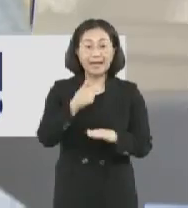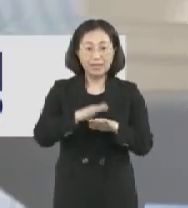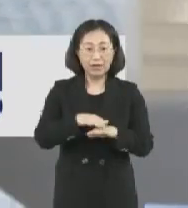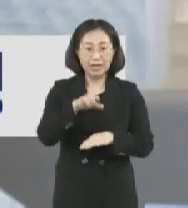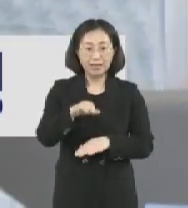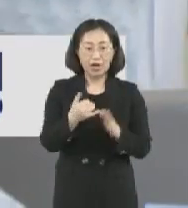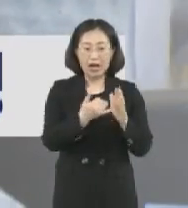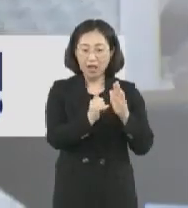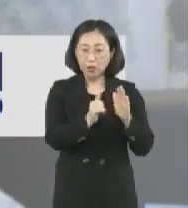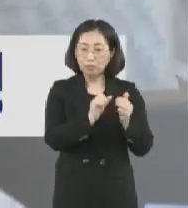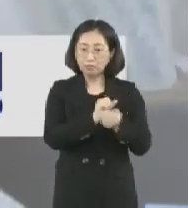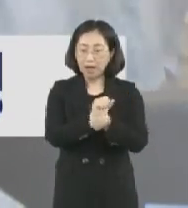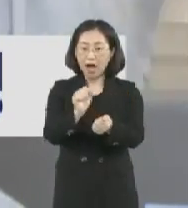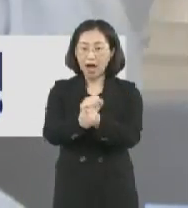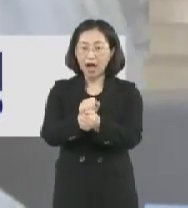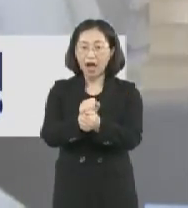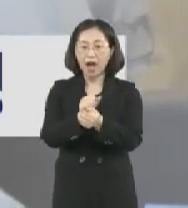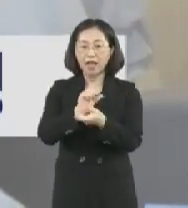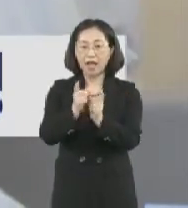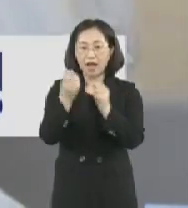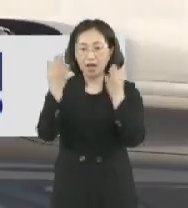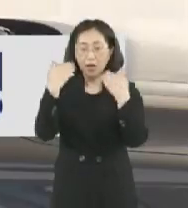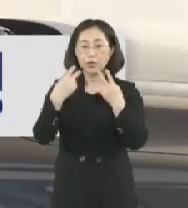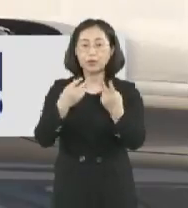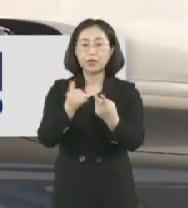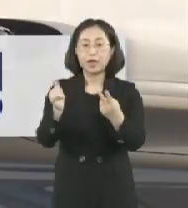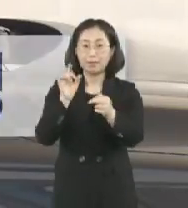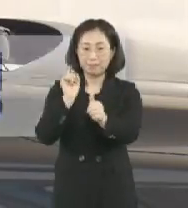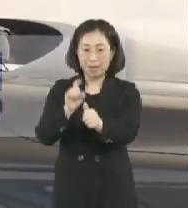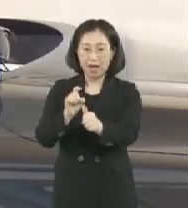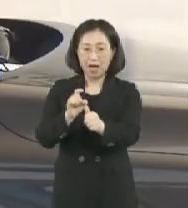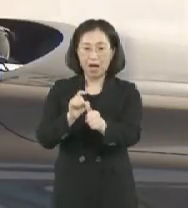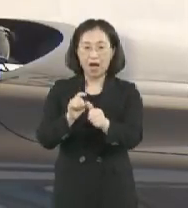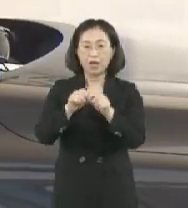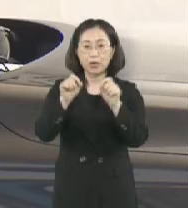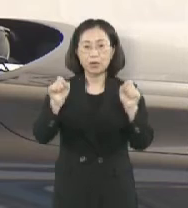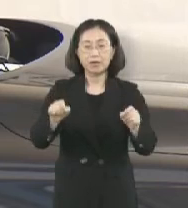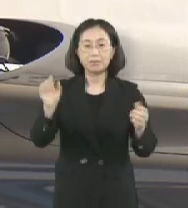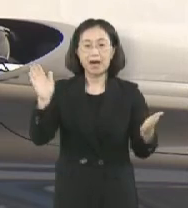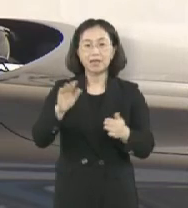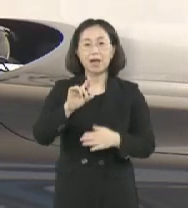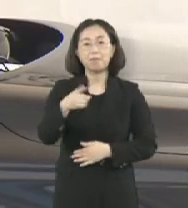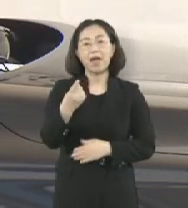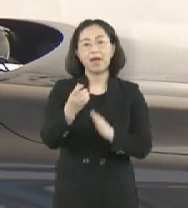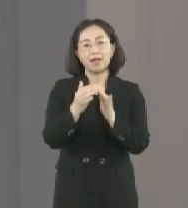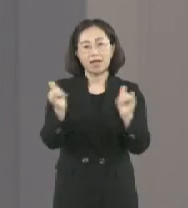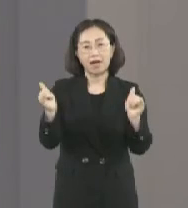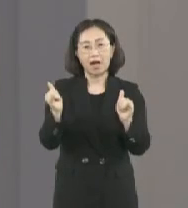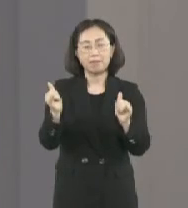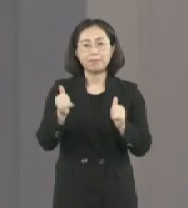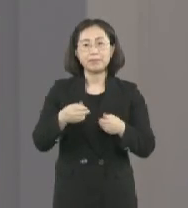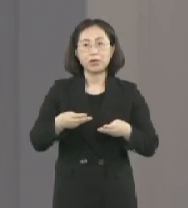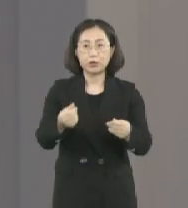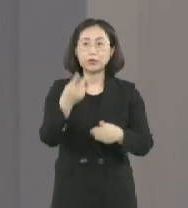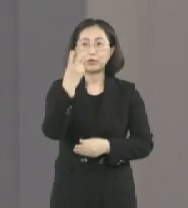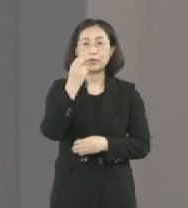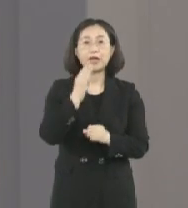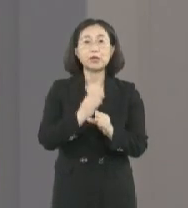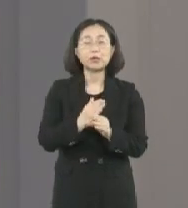대전에서는 가족으로부터 감염된 대안학교 학생 2명이 확신 데 동급생 등 100여 명에 대한 검사가 진행되고 있습니다